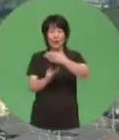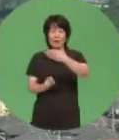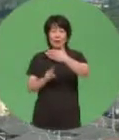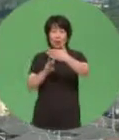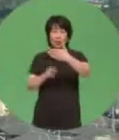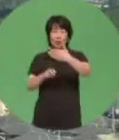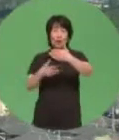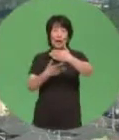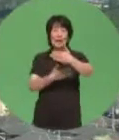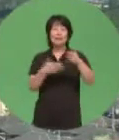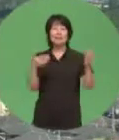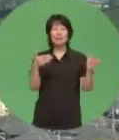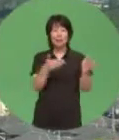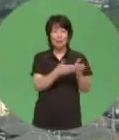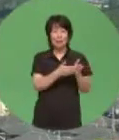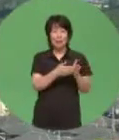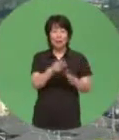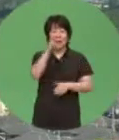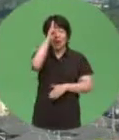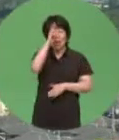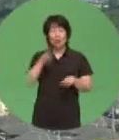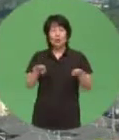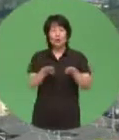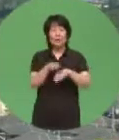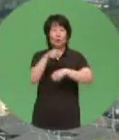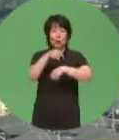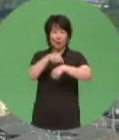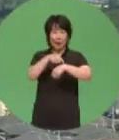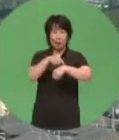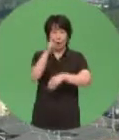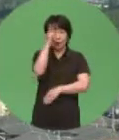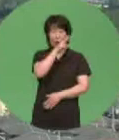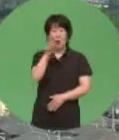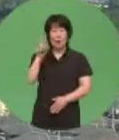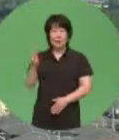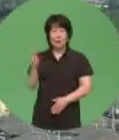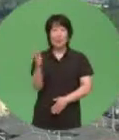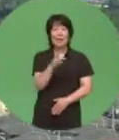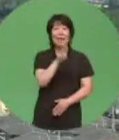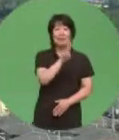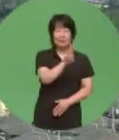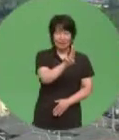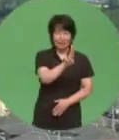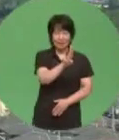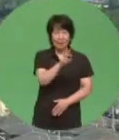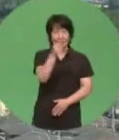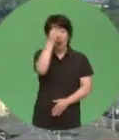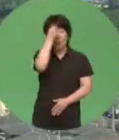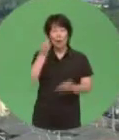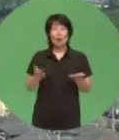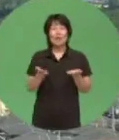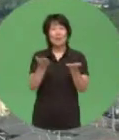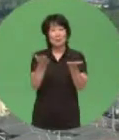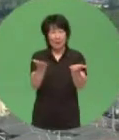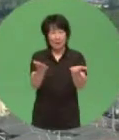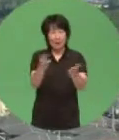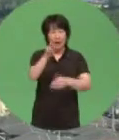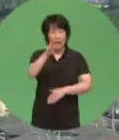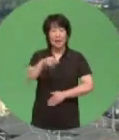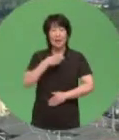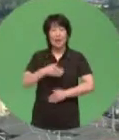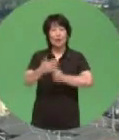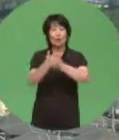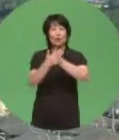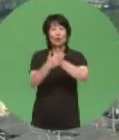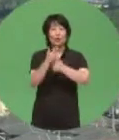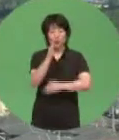休みの時間を13時から14時に変更しています。ご迷惑をおかけしますが、ご理解とご協力